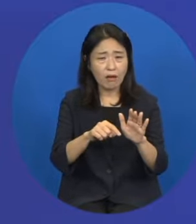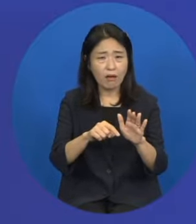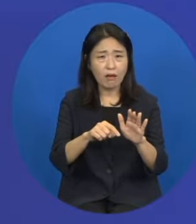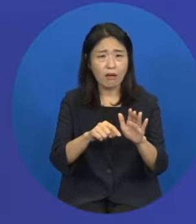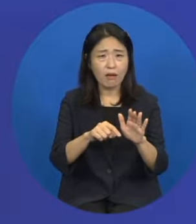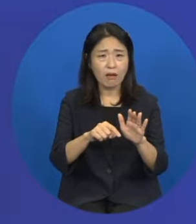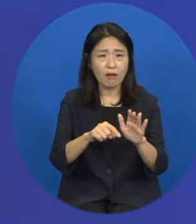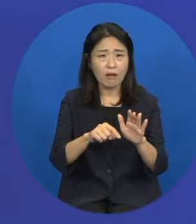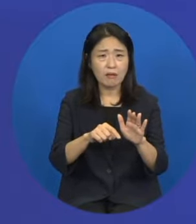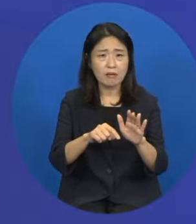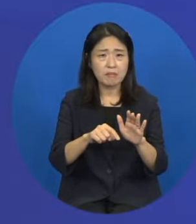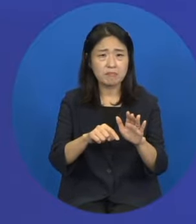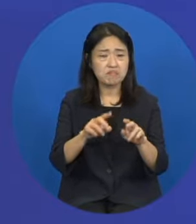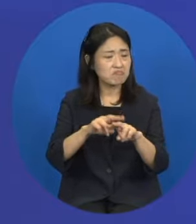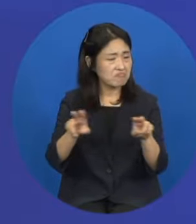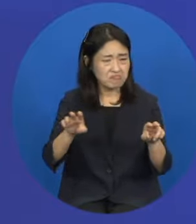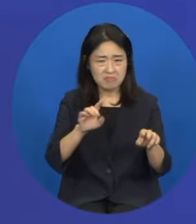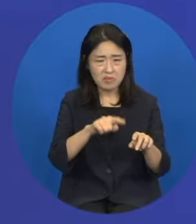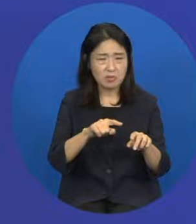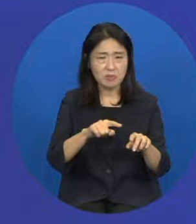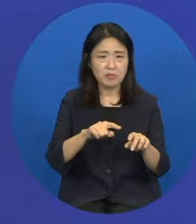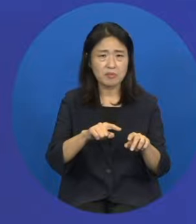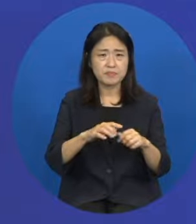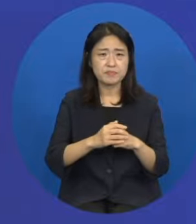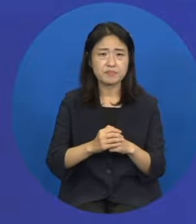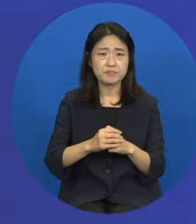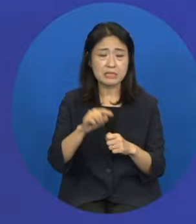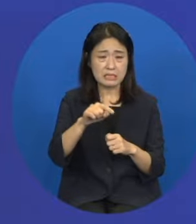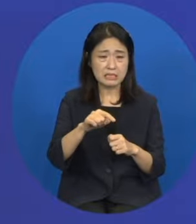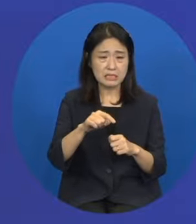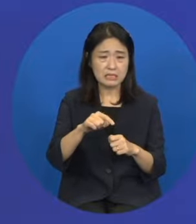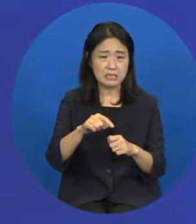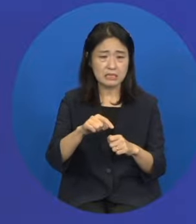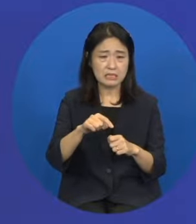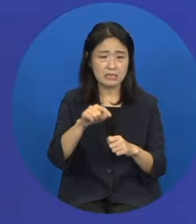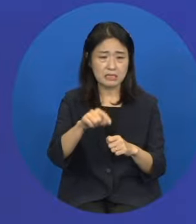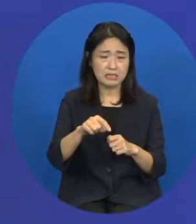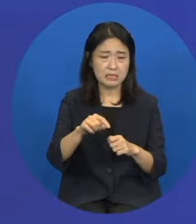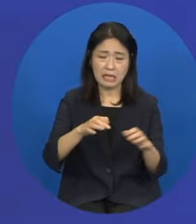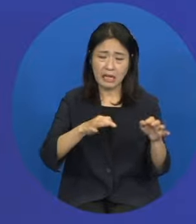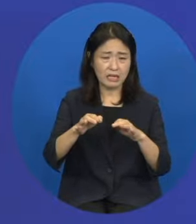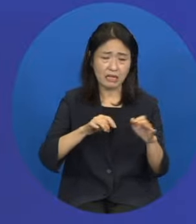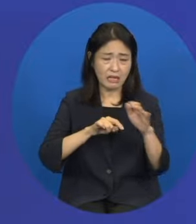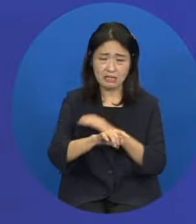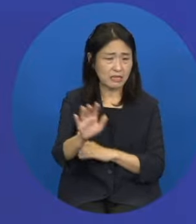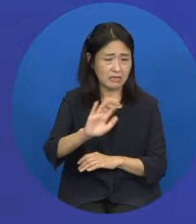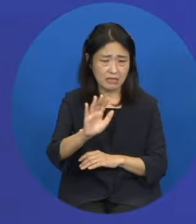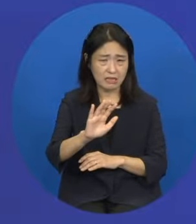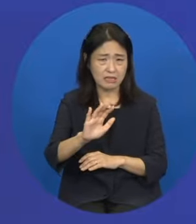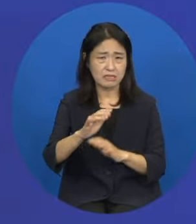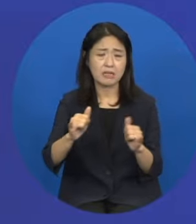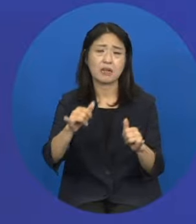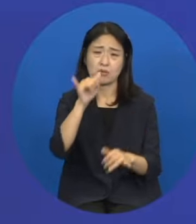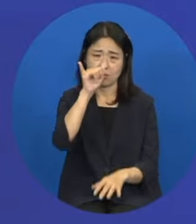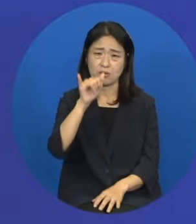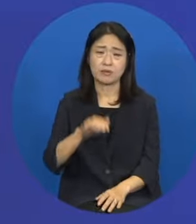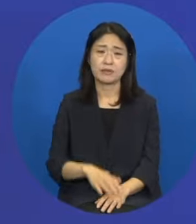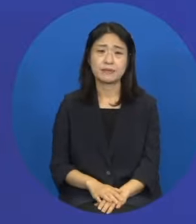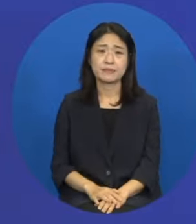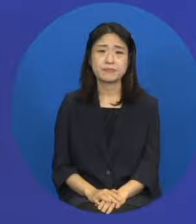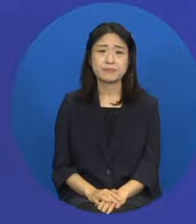거야 나 그 가게 안 갈 거야 이렇게 하는 사람들이 있습니다 그래서 자신의